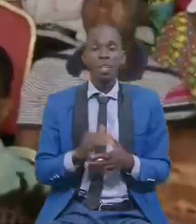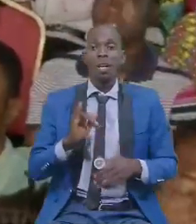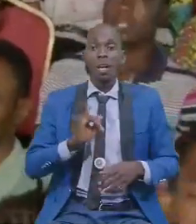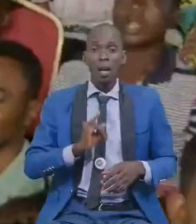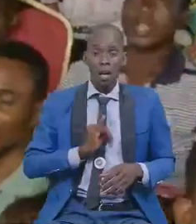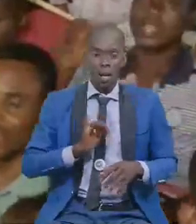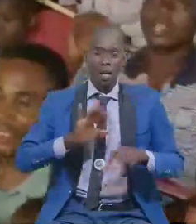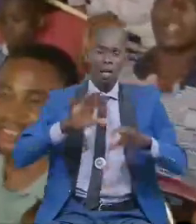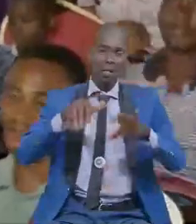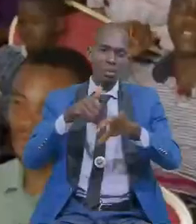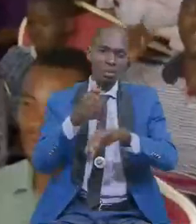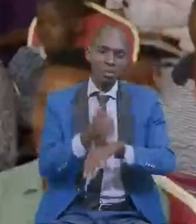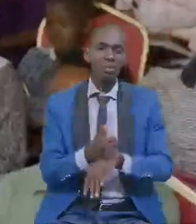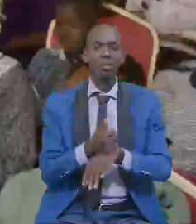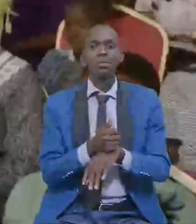J'affirme.